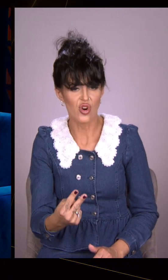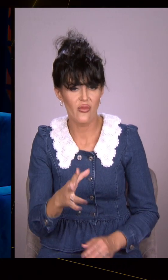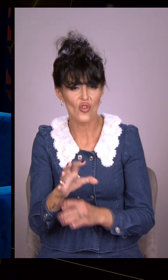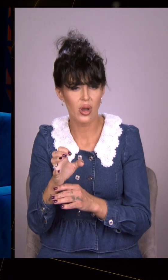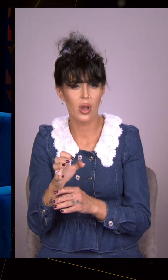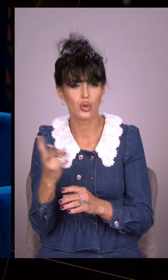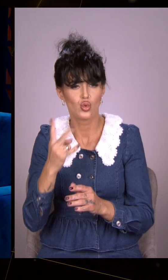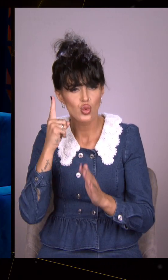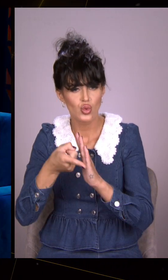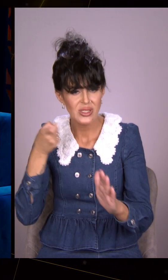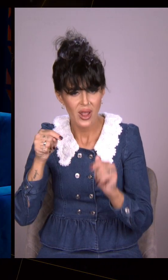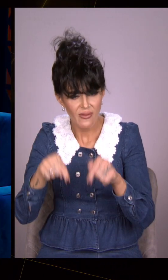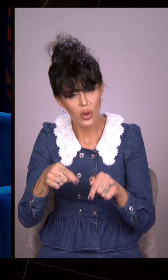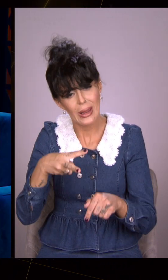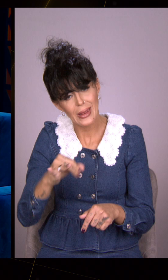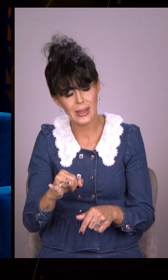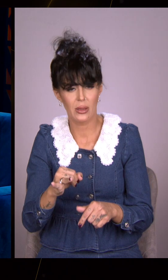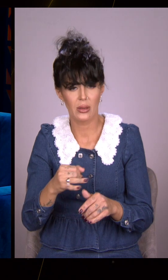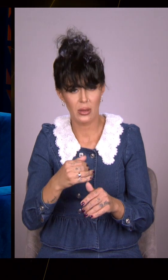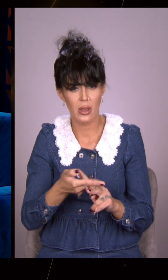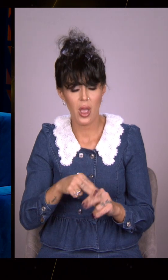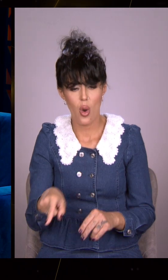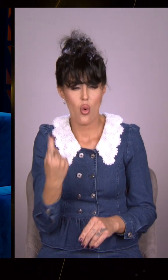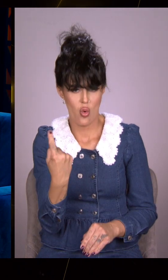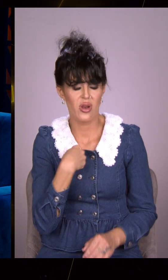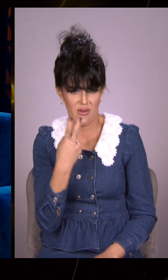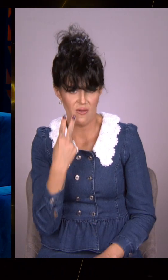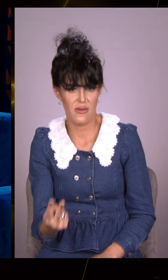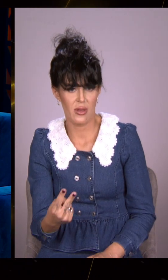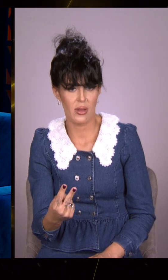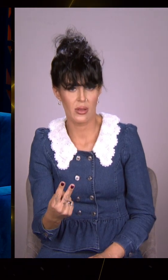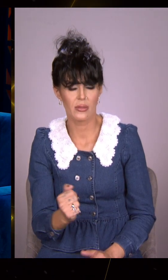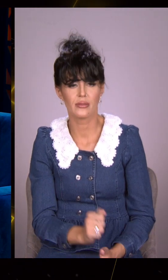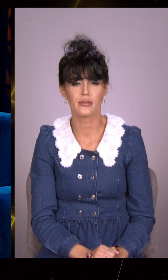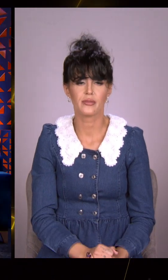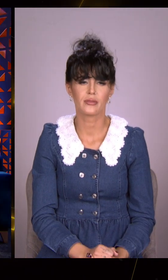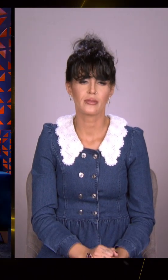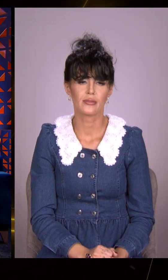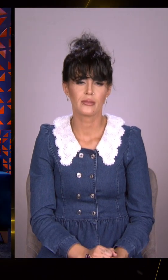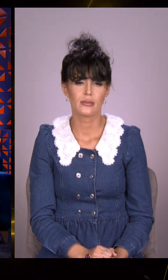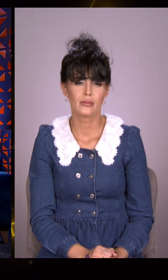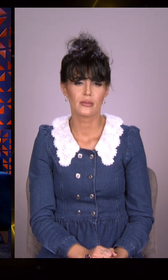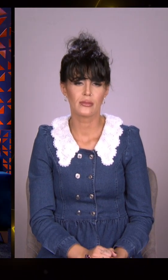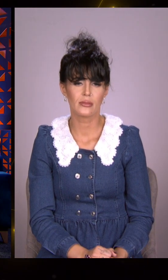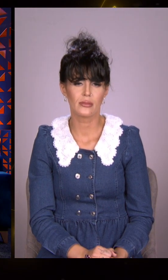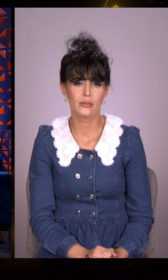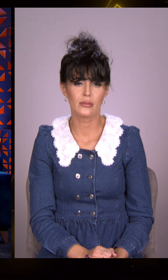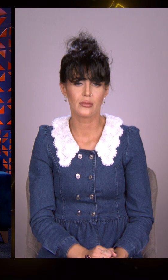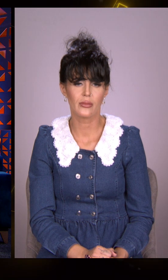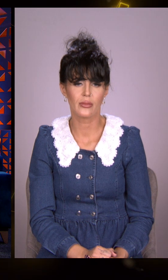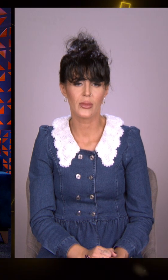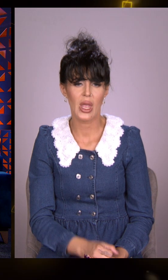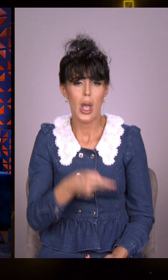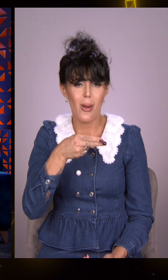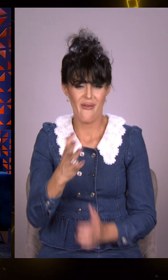треба було опізнати його. І я тільки його бачила. І слава Богу, що тільки його. Ви опізнавали по фото, я так,